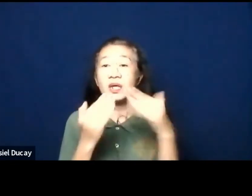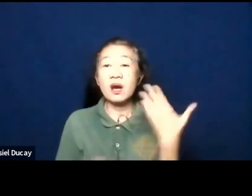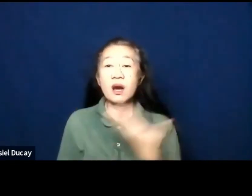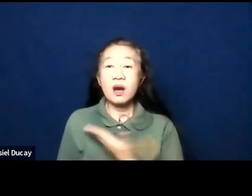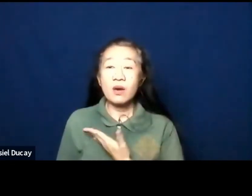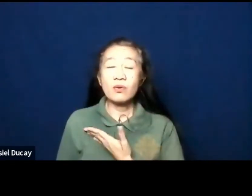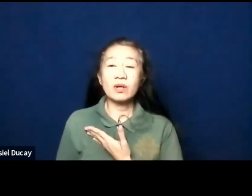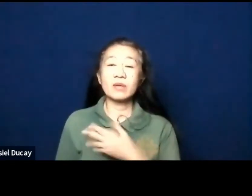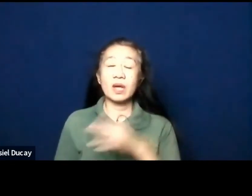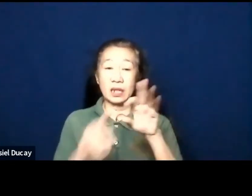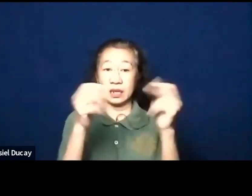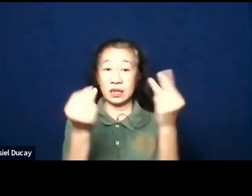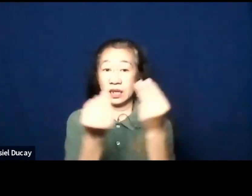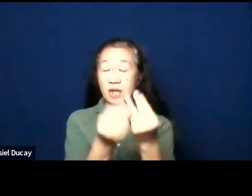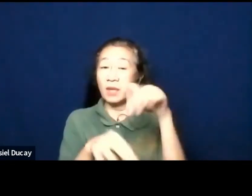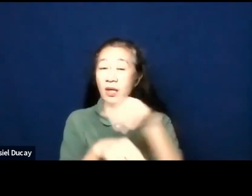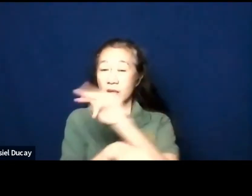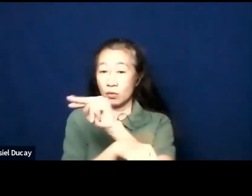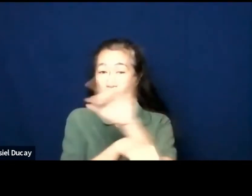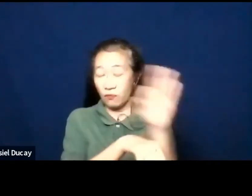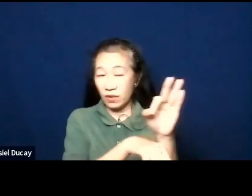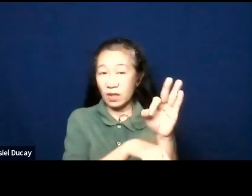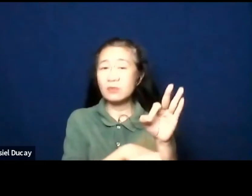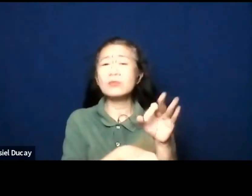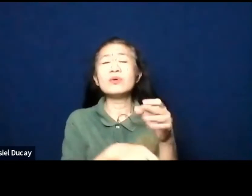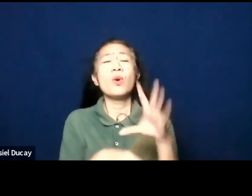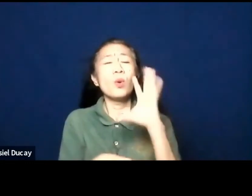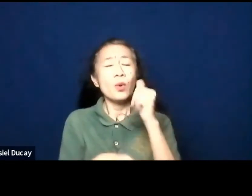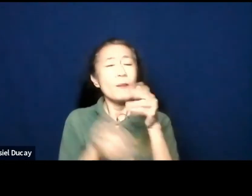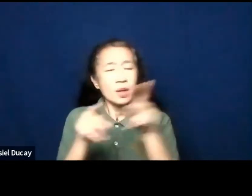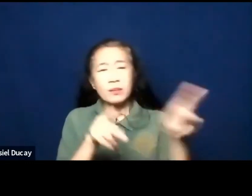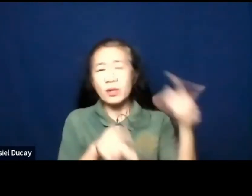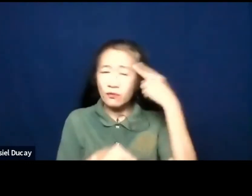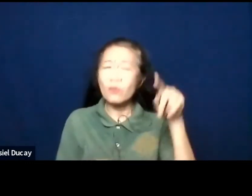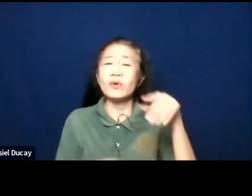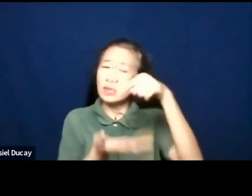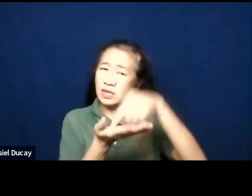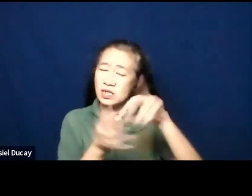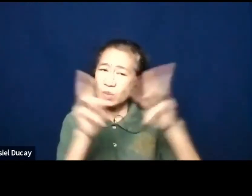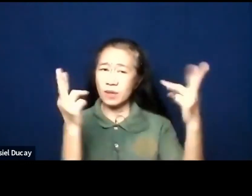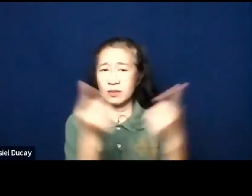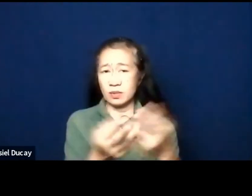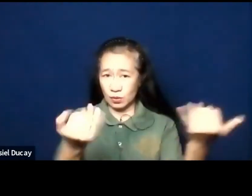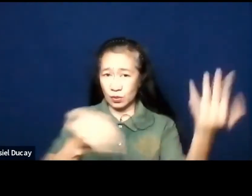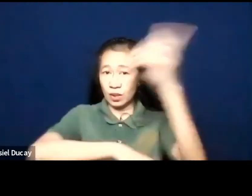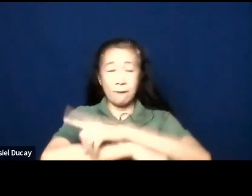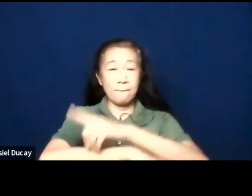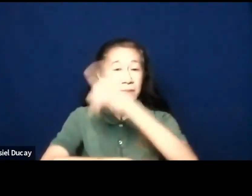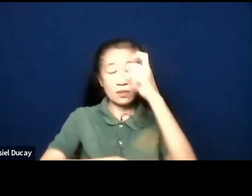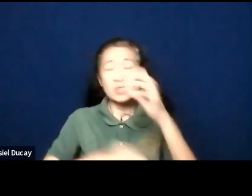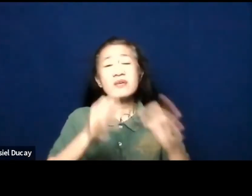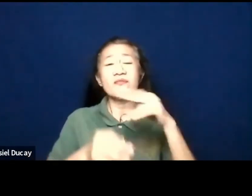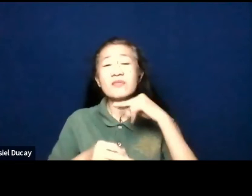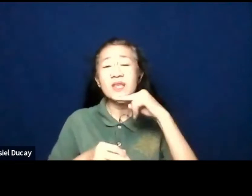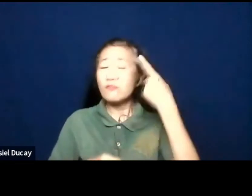team sa Northfield na nagsumika para mabuo natin ang webinar sa araw na ito. Kasi kung hindi sa